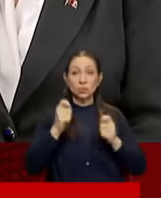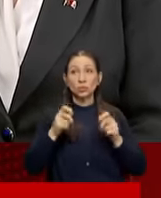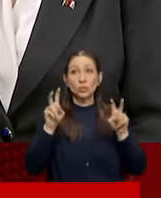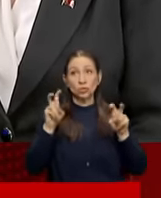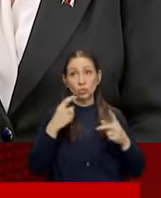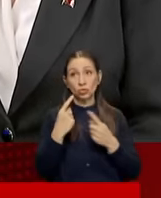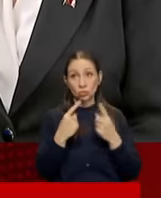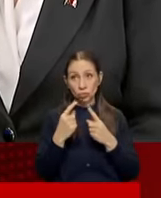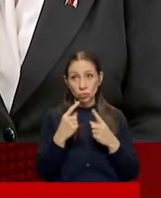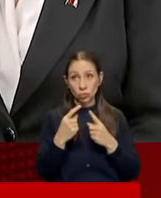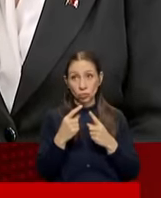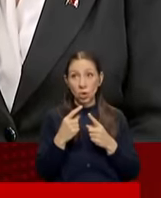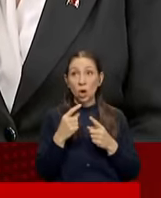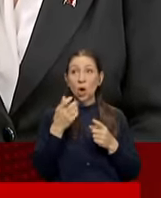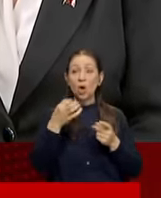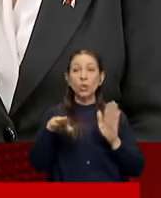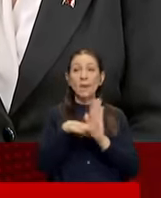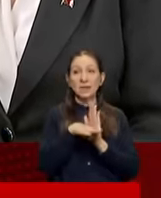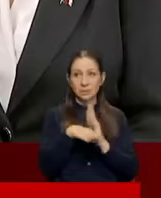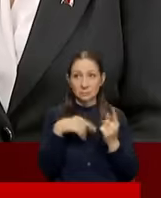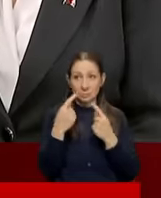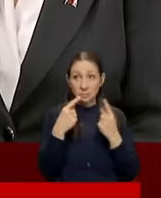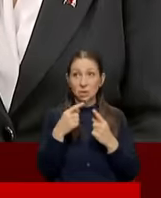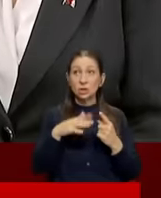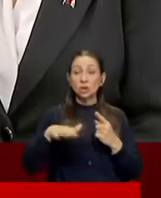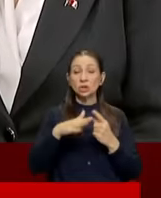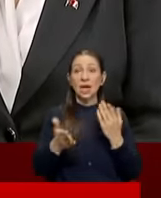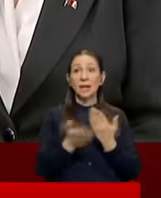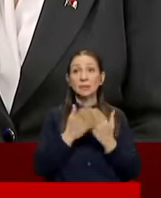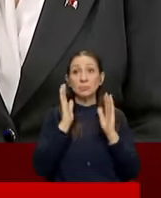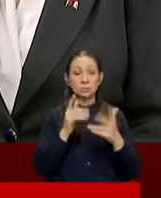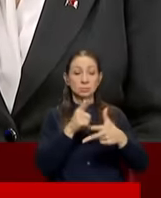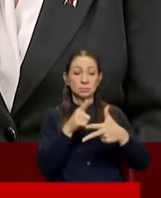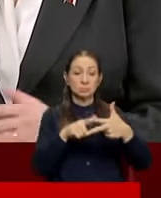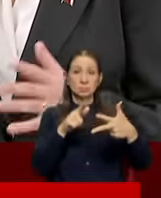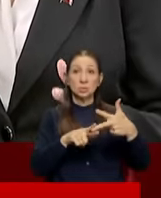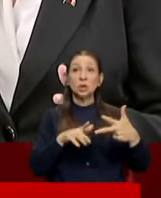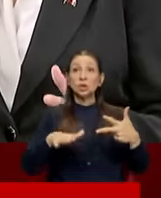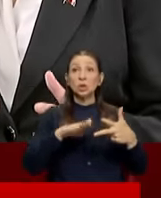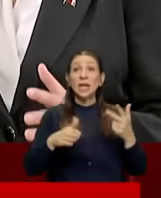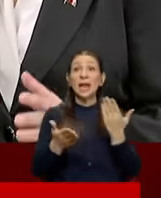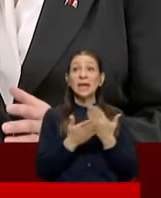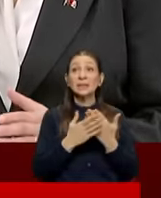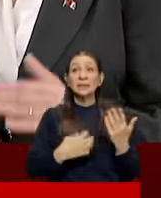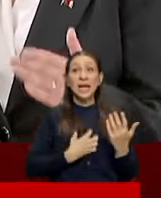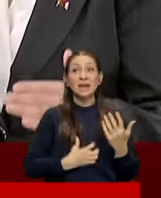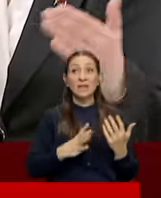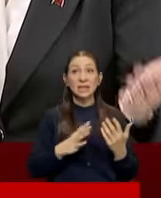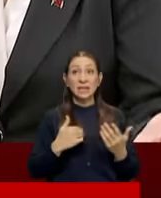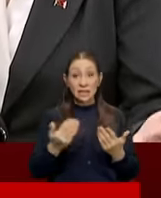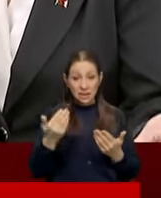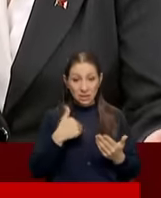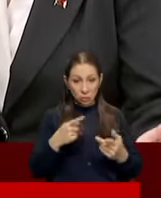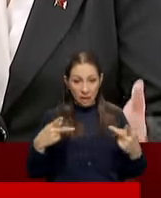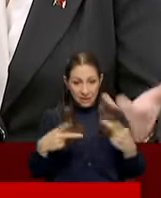konuştuk Eee otoparkı konuştuk ve sosyal yardımları konuştuk Aslında sosyal yardımda kaygı vardı hani gelirseniz